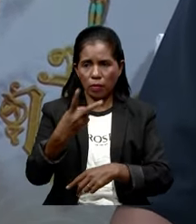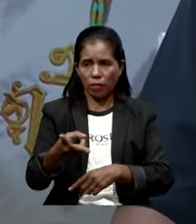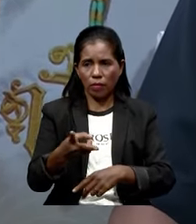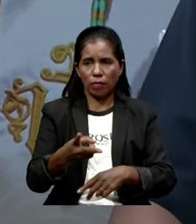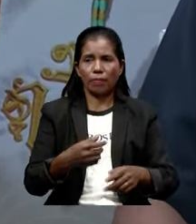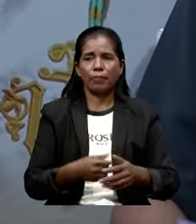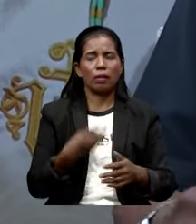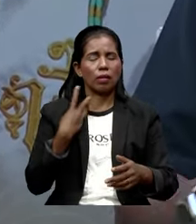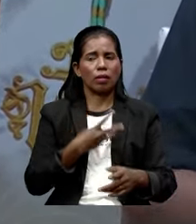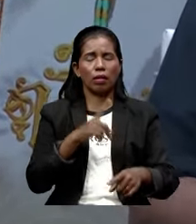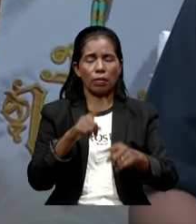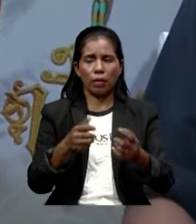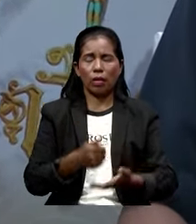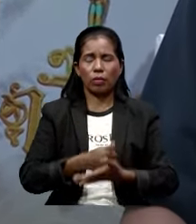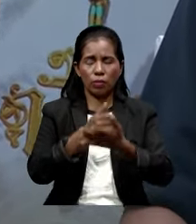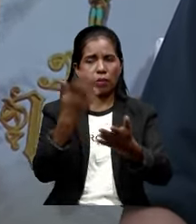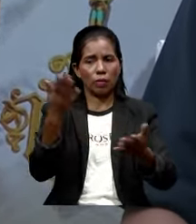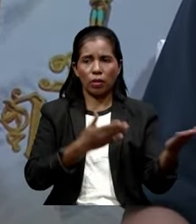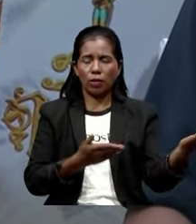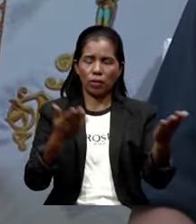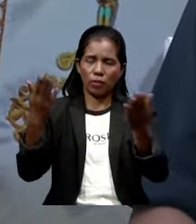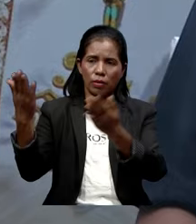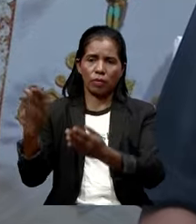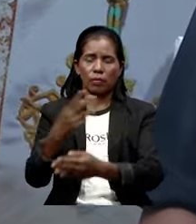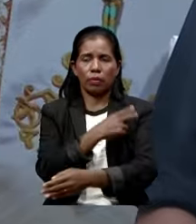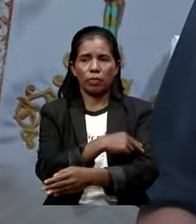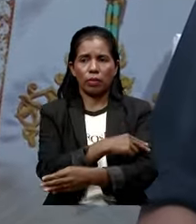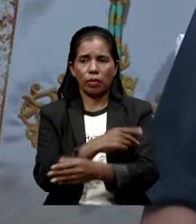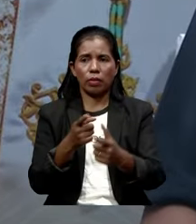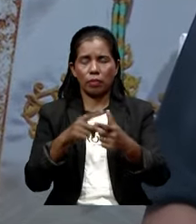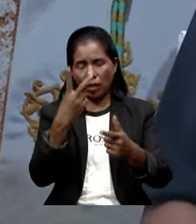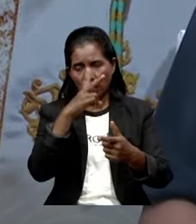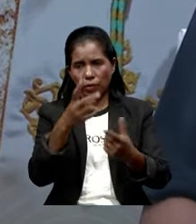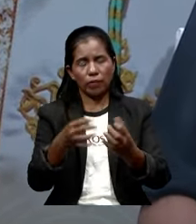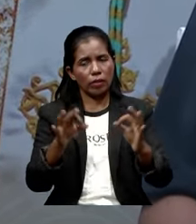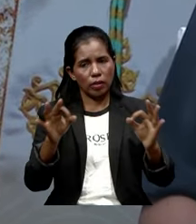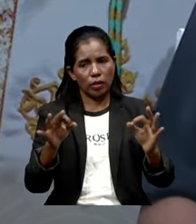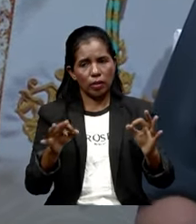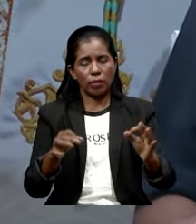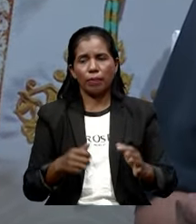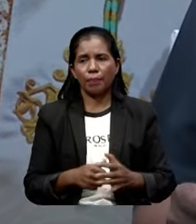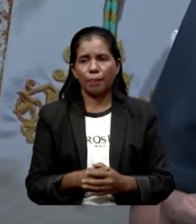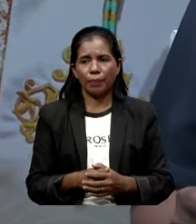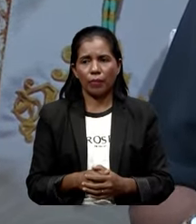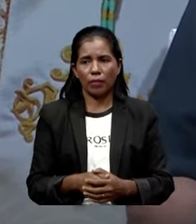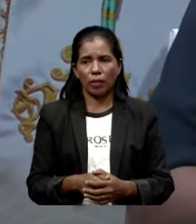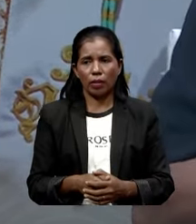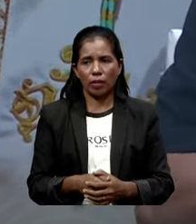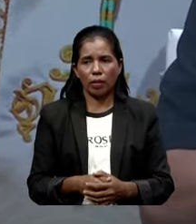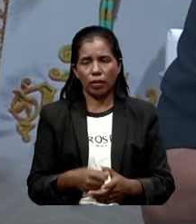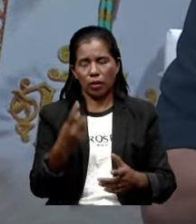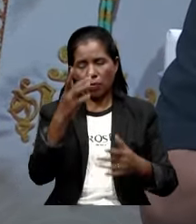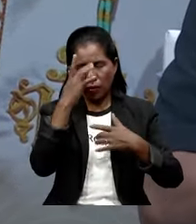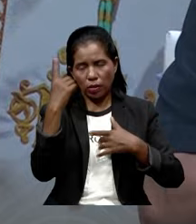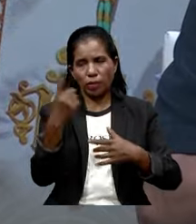talabara itelabele atende iha nava luris haiti mai posko saudi. Posko sori hari itu yang mengharapkan se simptom yang nafatin